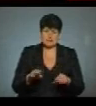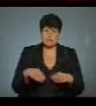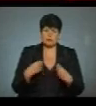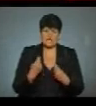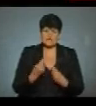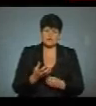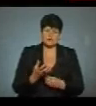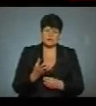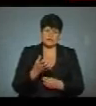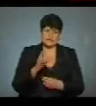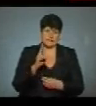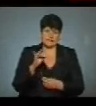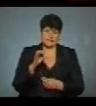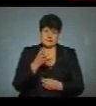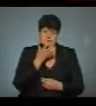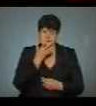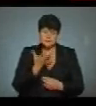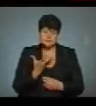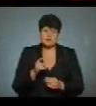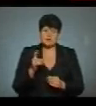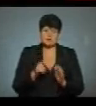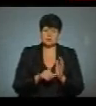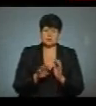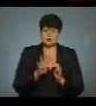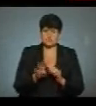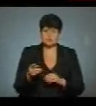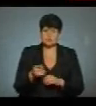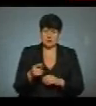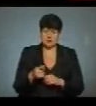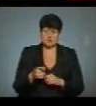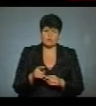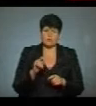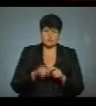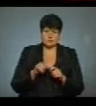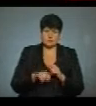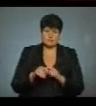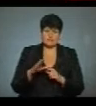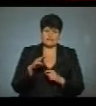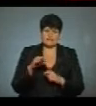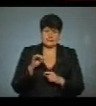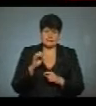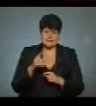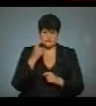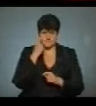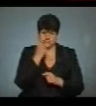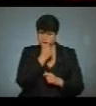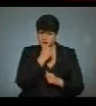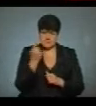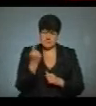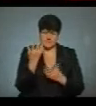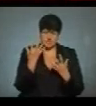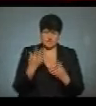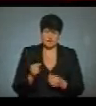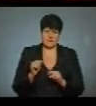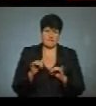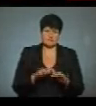кисню. 164 тернополянам безкоштовно виміряли внутрішньоочний тиск за перший день акції «Тиждень боротьби з